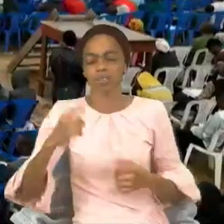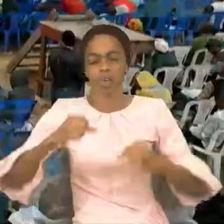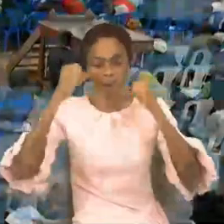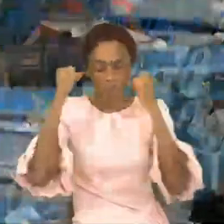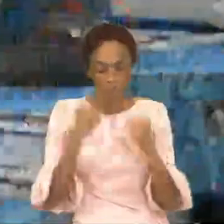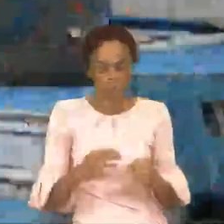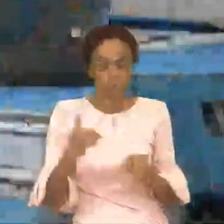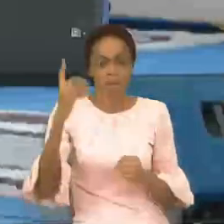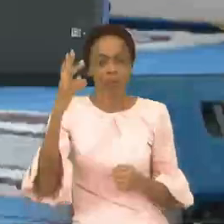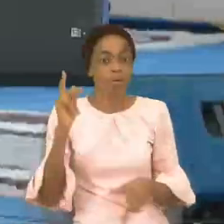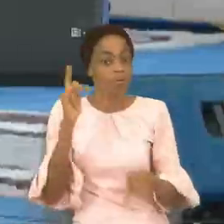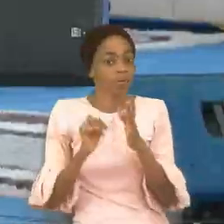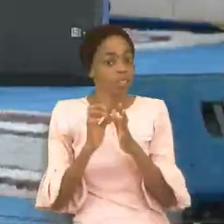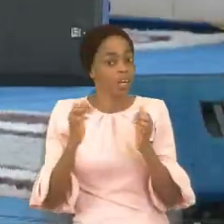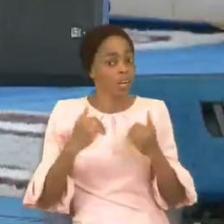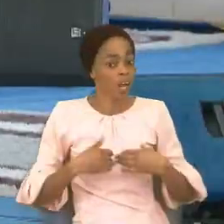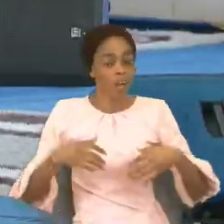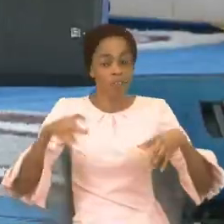de façon pratique,